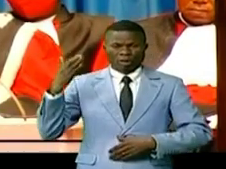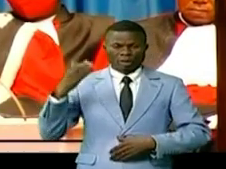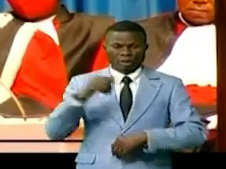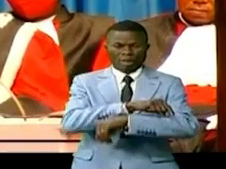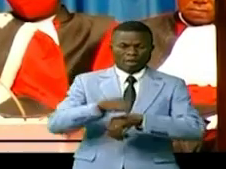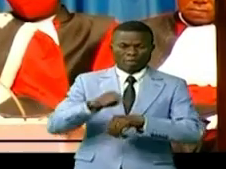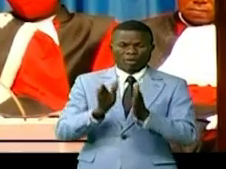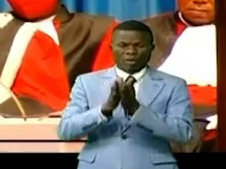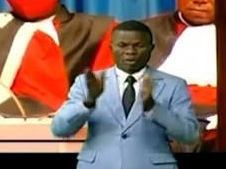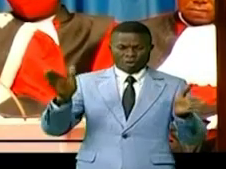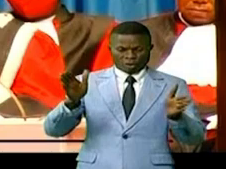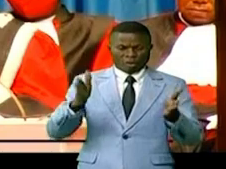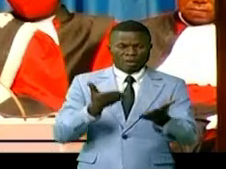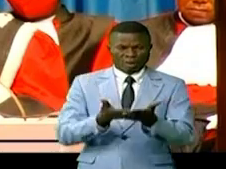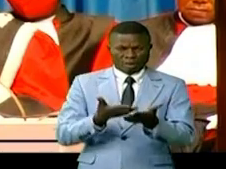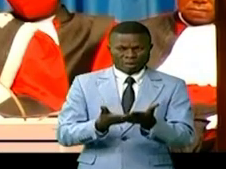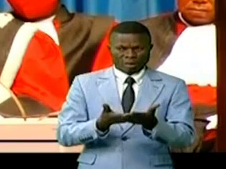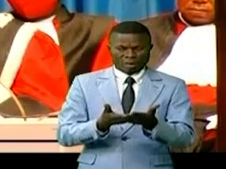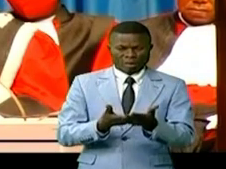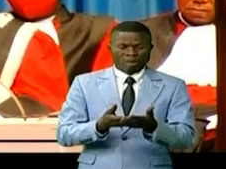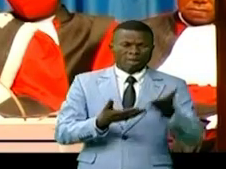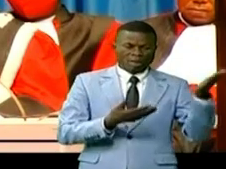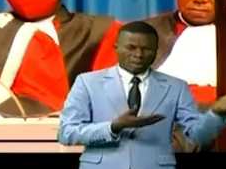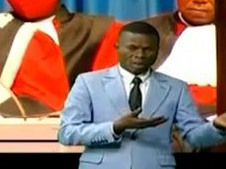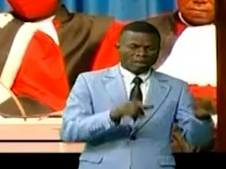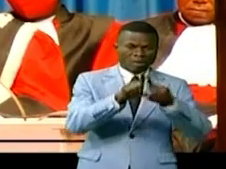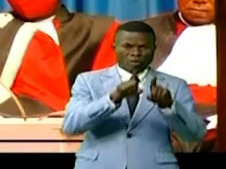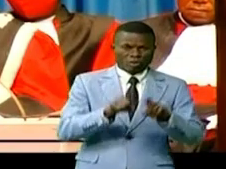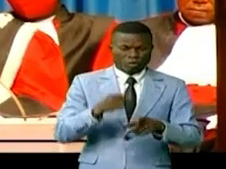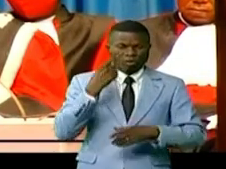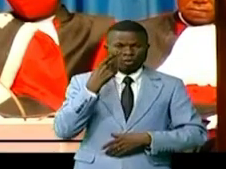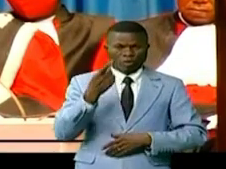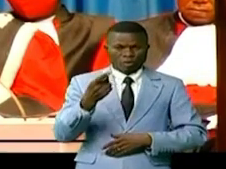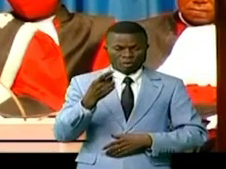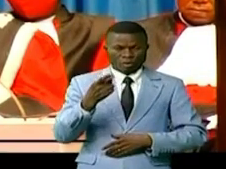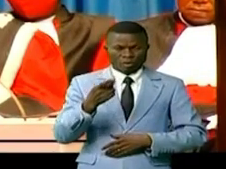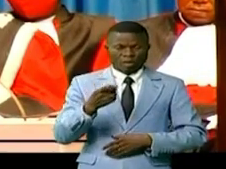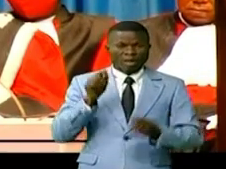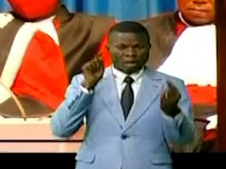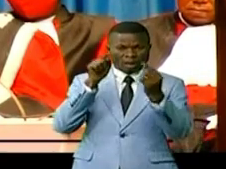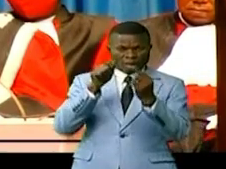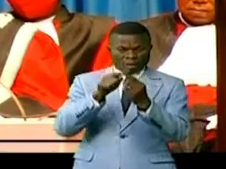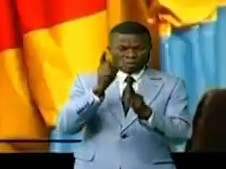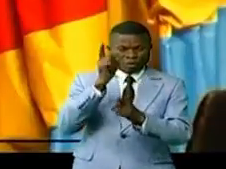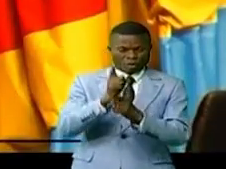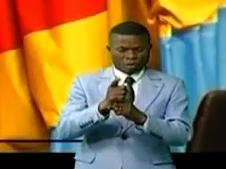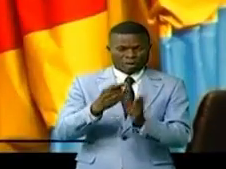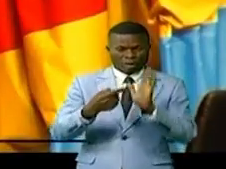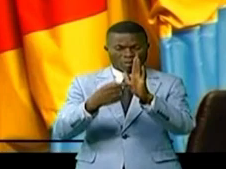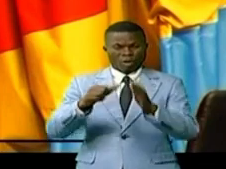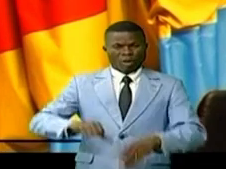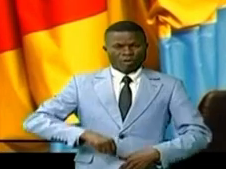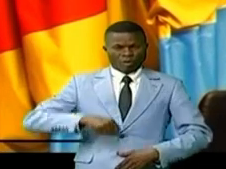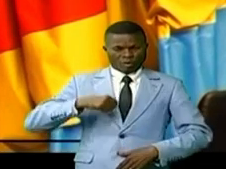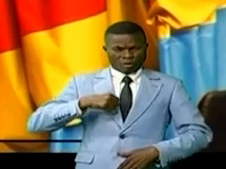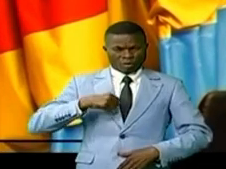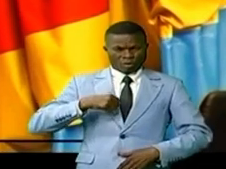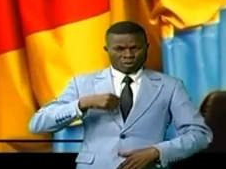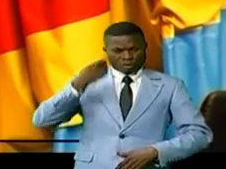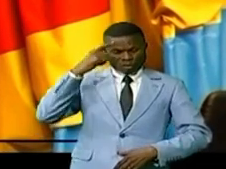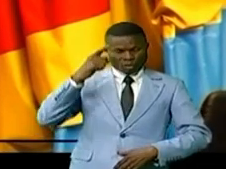y rattaché, et d'autre part un motif de légitime fierté pour ces